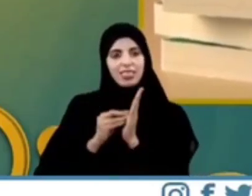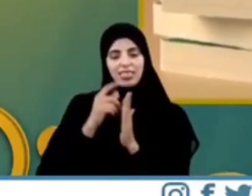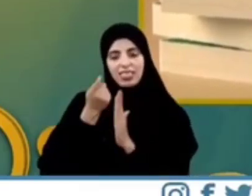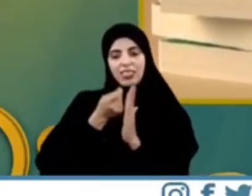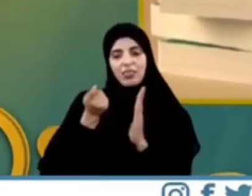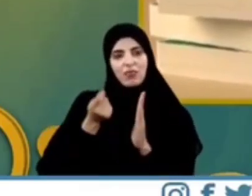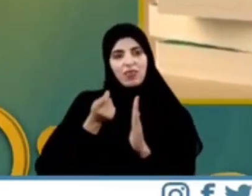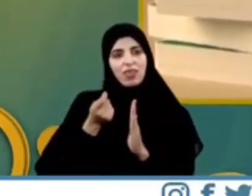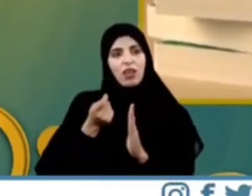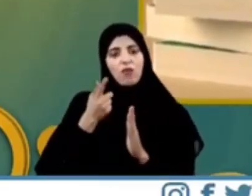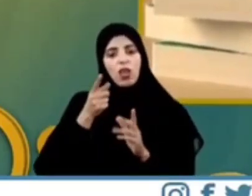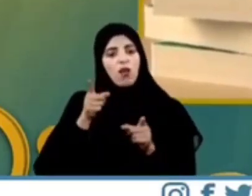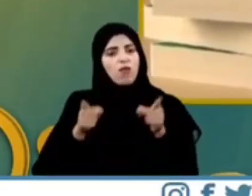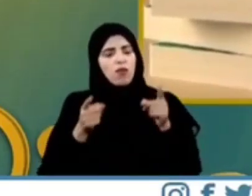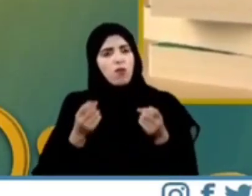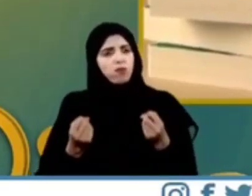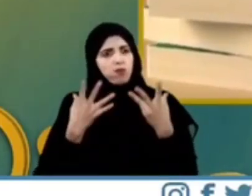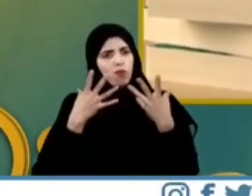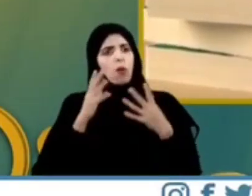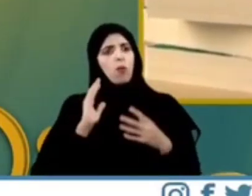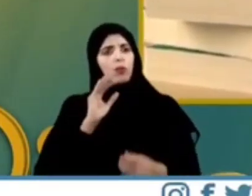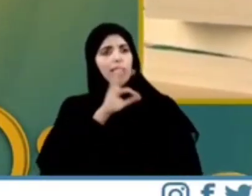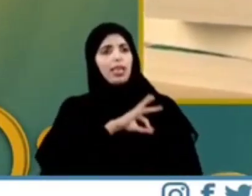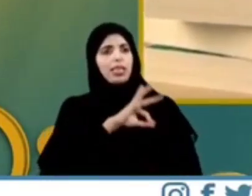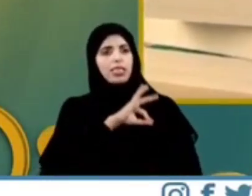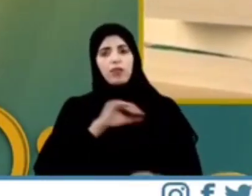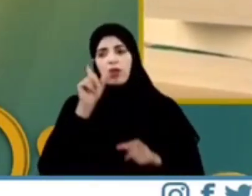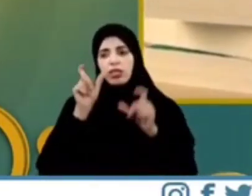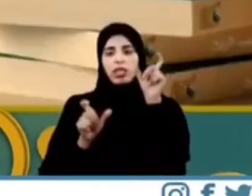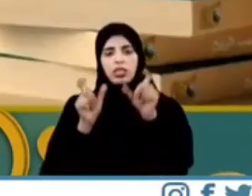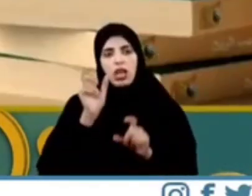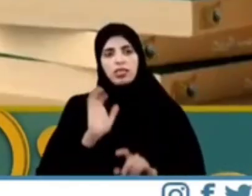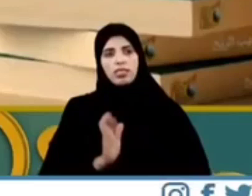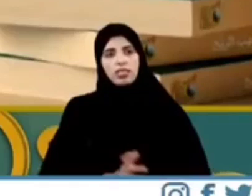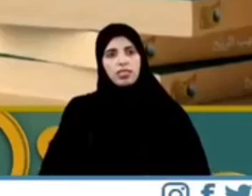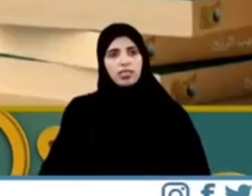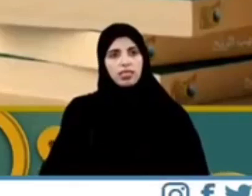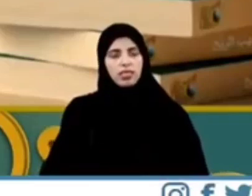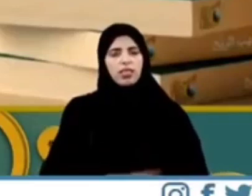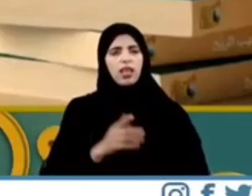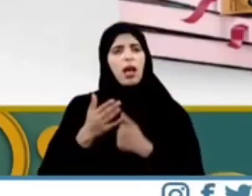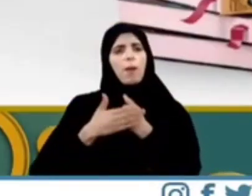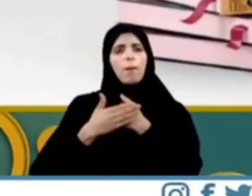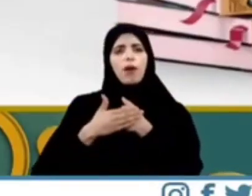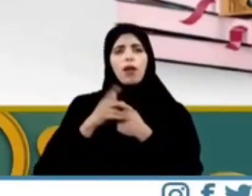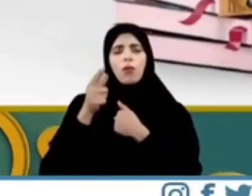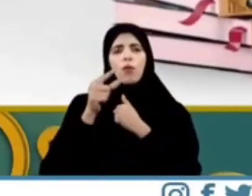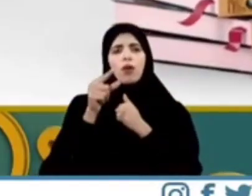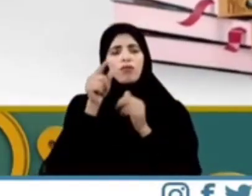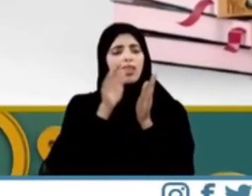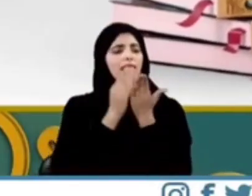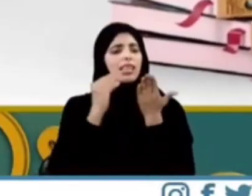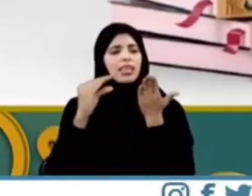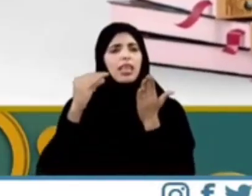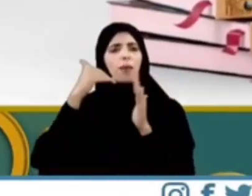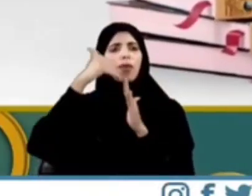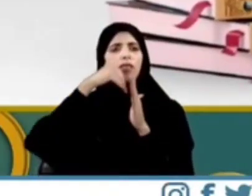فيها أحداث كانت جميلة وأشياء ممكن الاستفادة منها. نعم، خبرنا أكثر عن